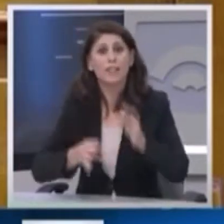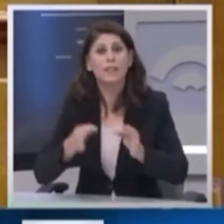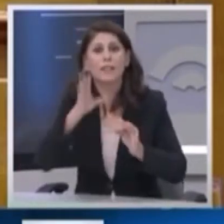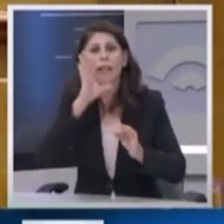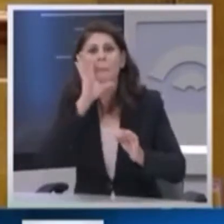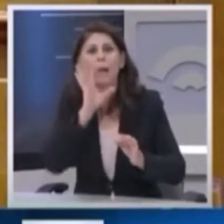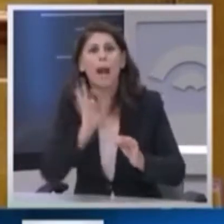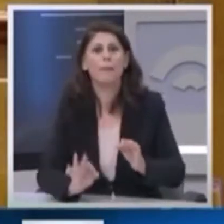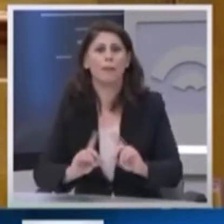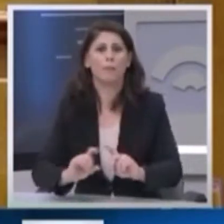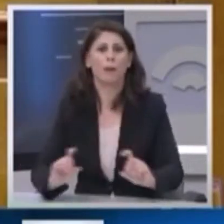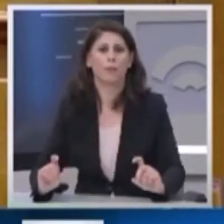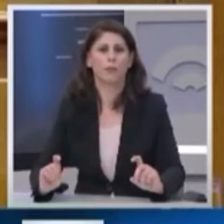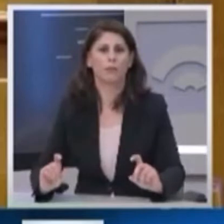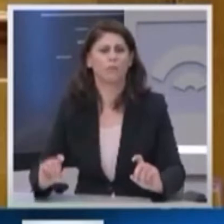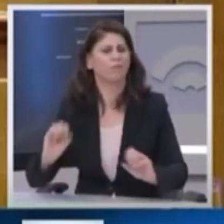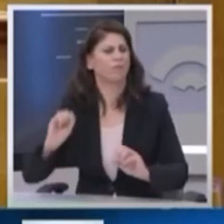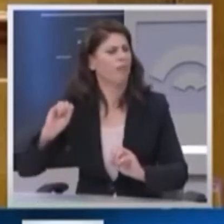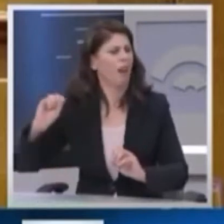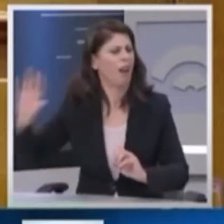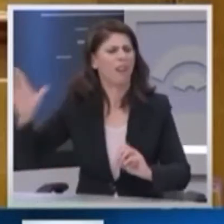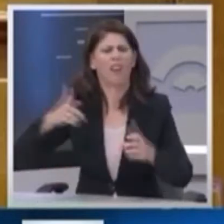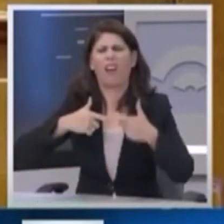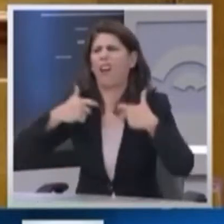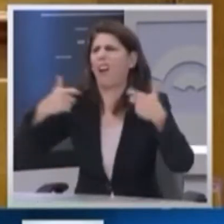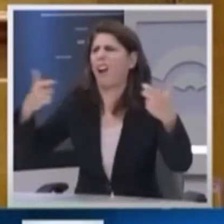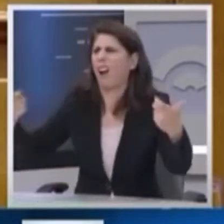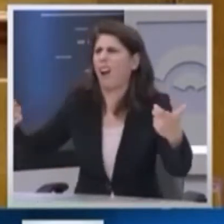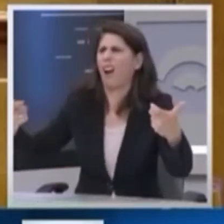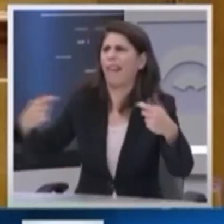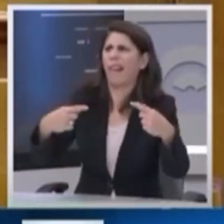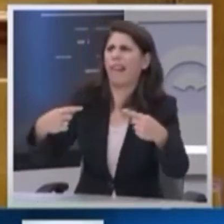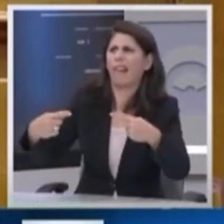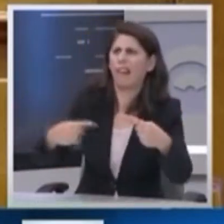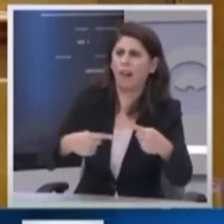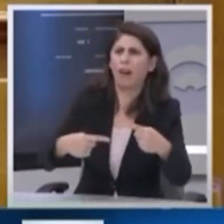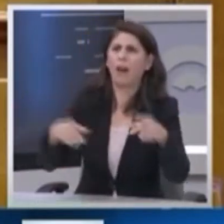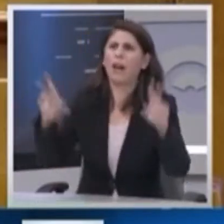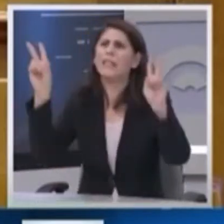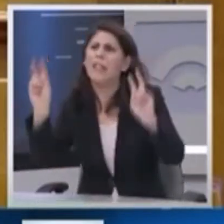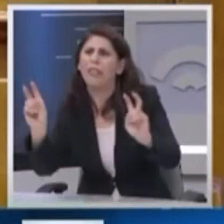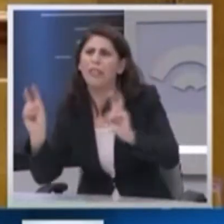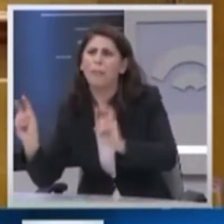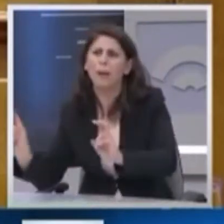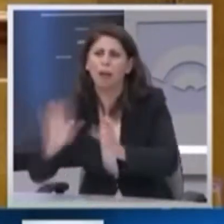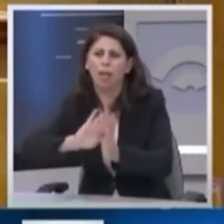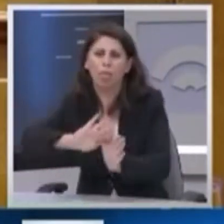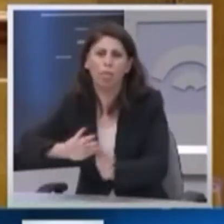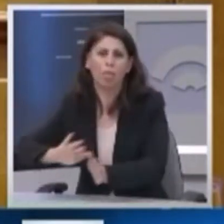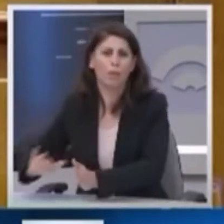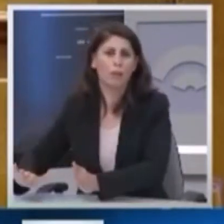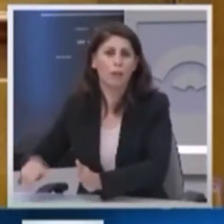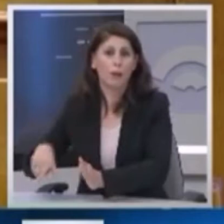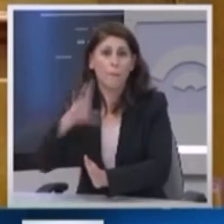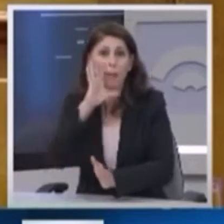πραγματικού, πέρα από συνθήματα και άναρθες κραυγές που δυστυχώς η σημερινή Βουλή βιώνει κατά